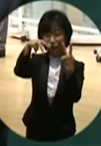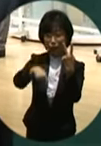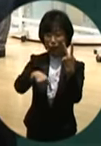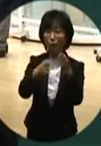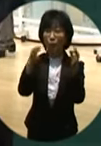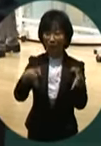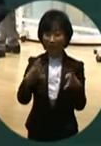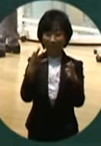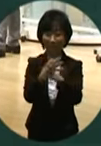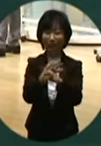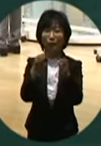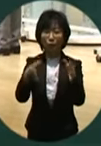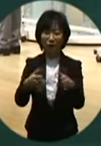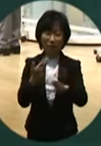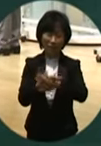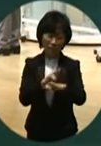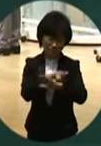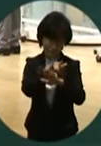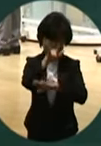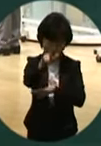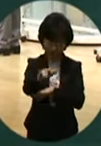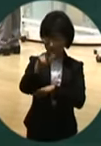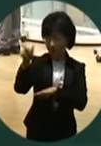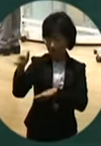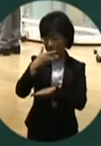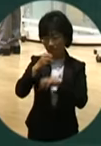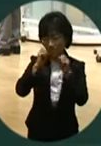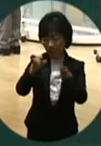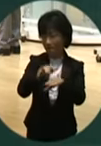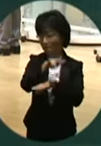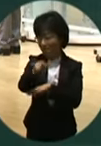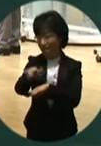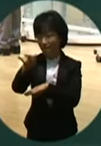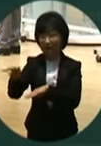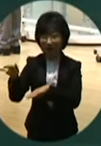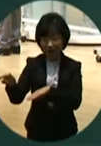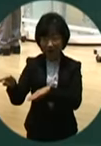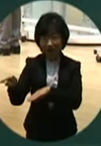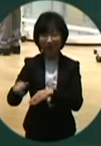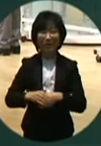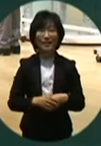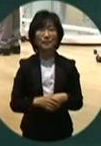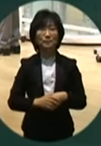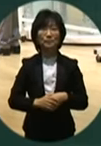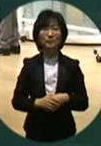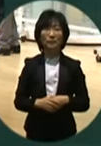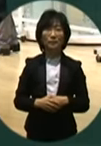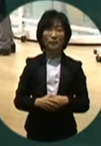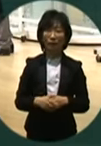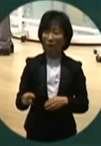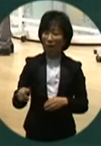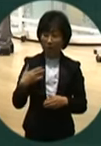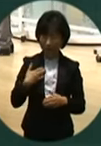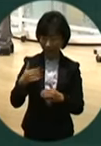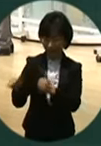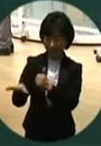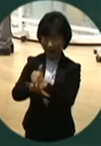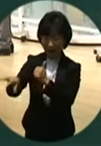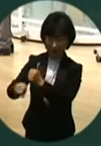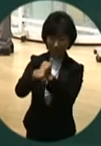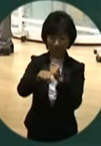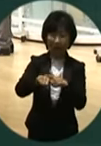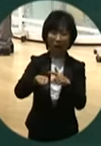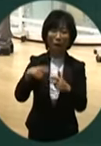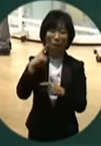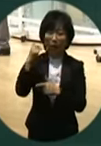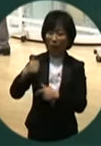this past couple of weeks, it was 2 weeks. We were all over. 그러니까 뭐 진짜 우리 목사님도 대단해요. Think about it. Our